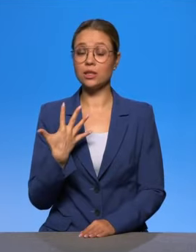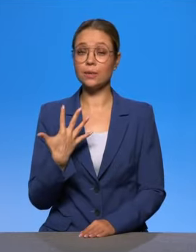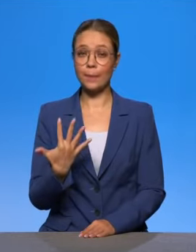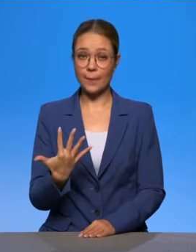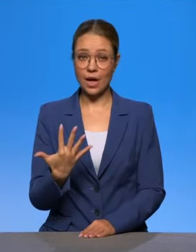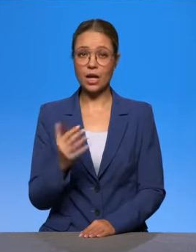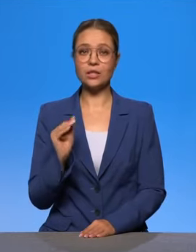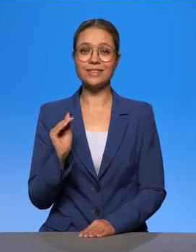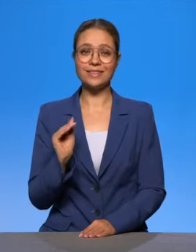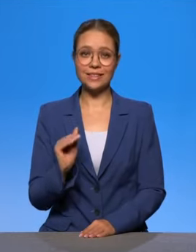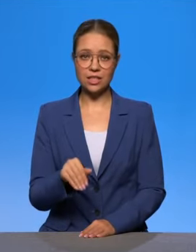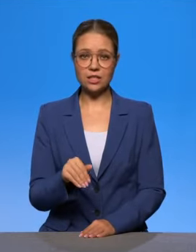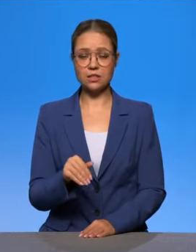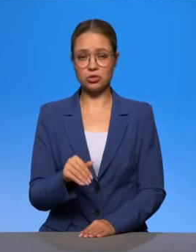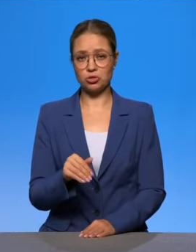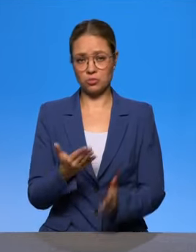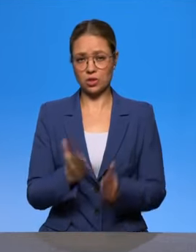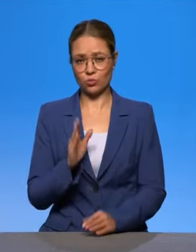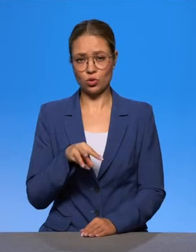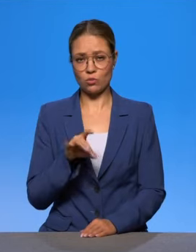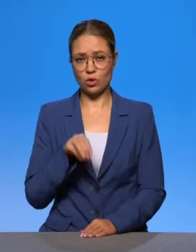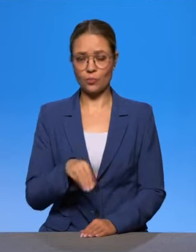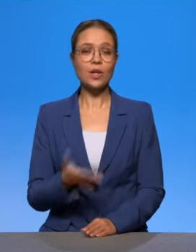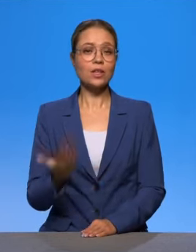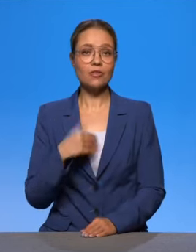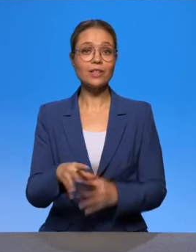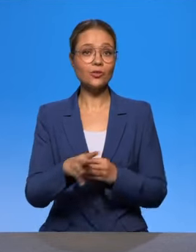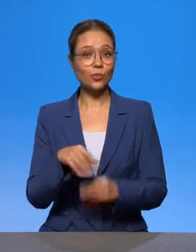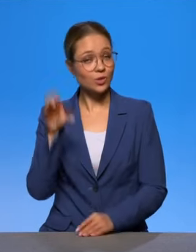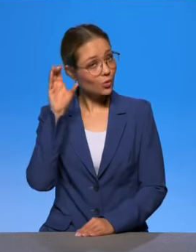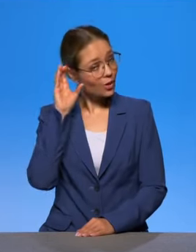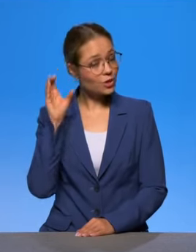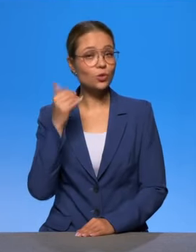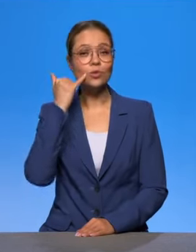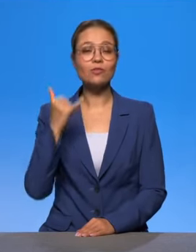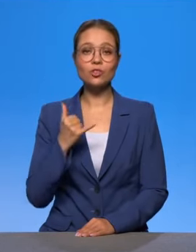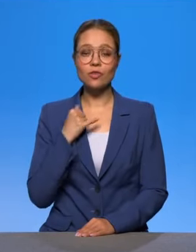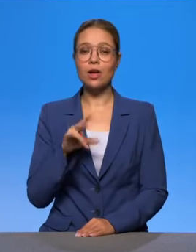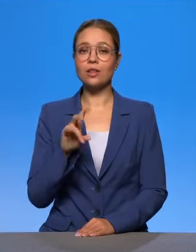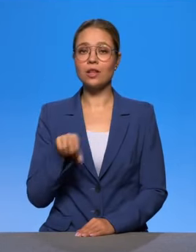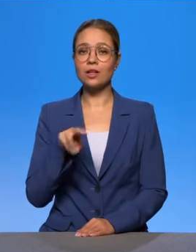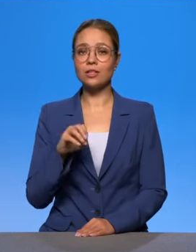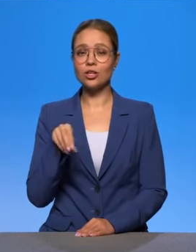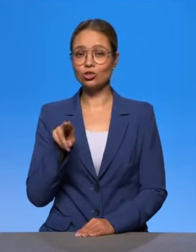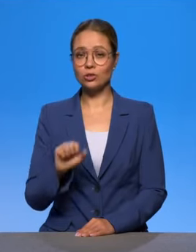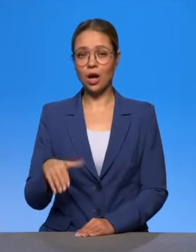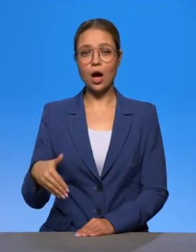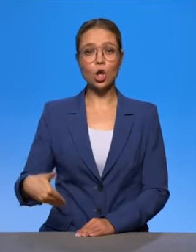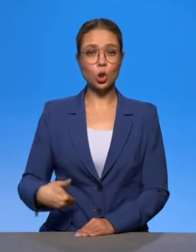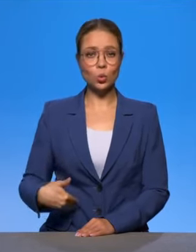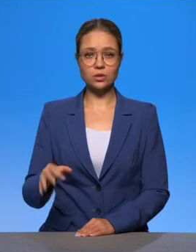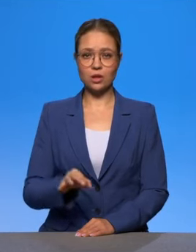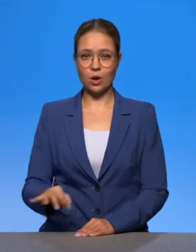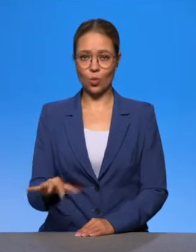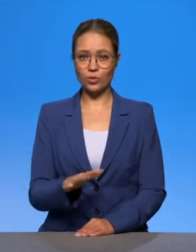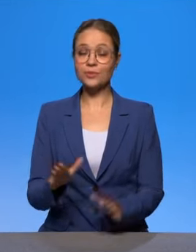35 тысяч МРОТ. Давайте вместе послушаем телефонный звонок. Надежда, Тульская область. Здравствуйте, Надежда. Здравствуйте.